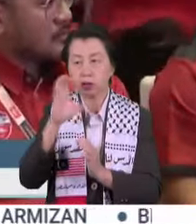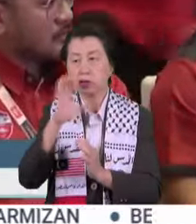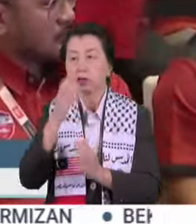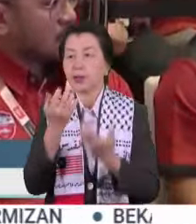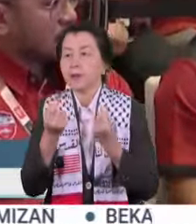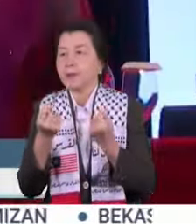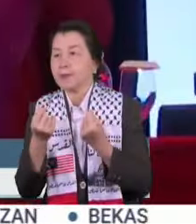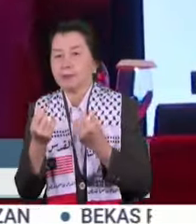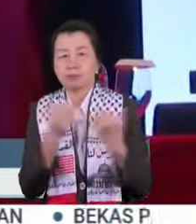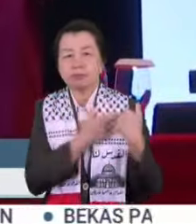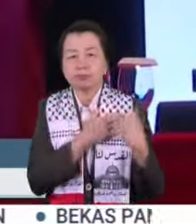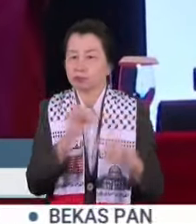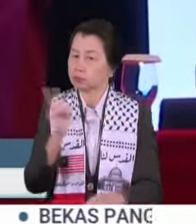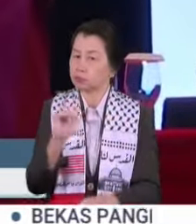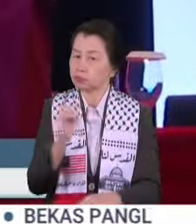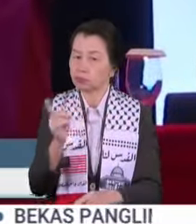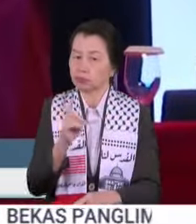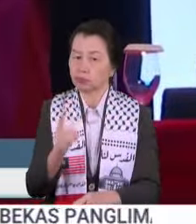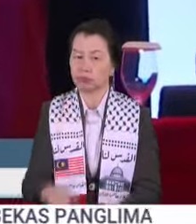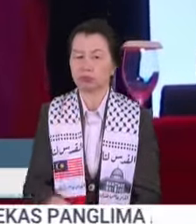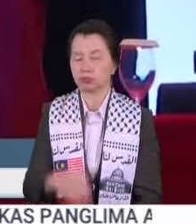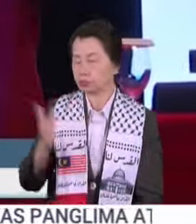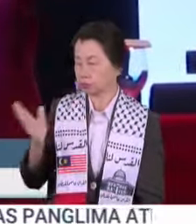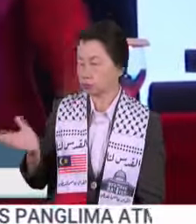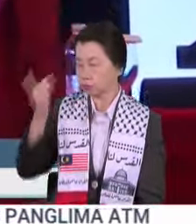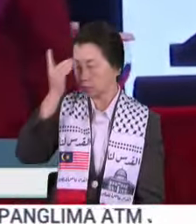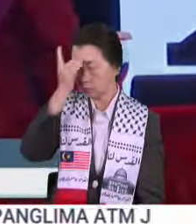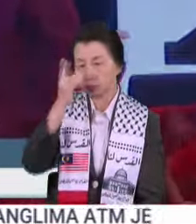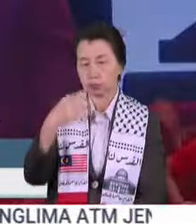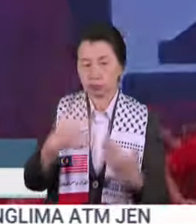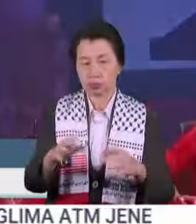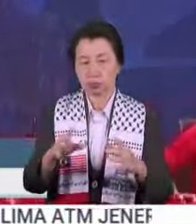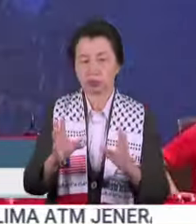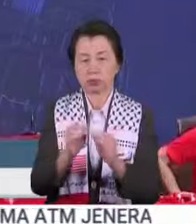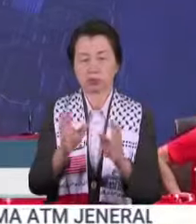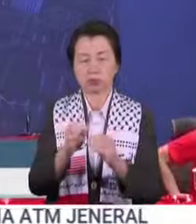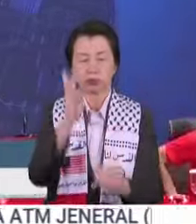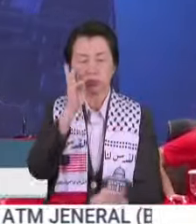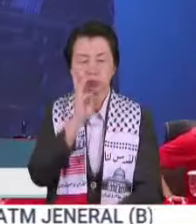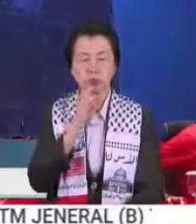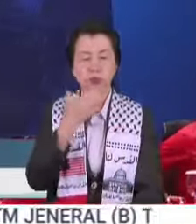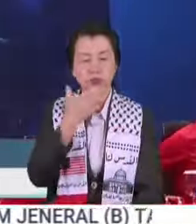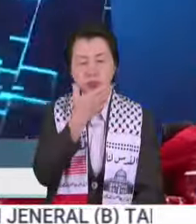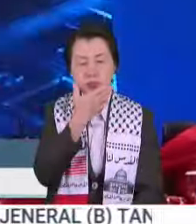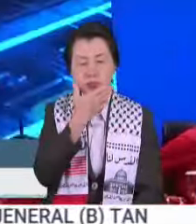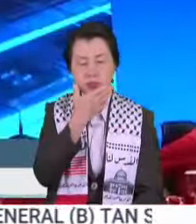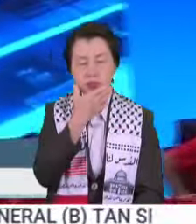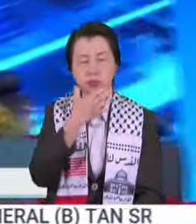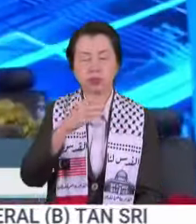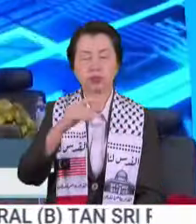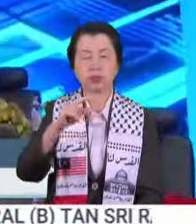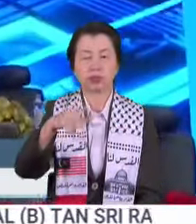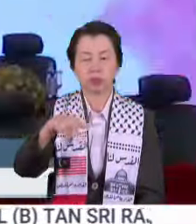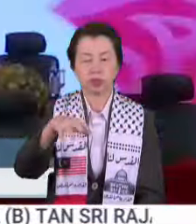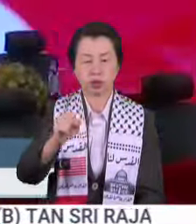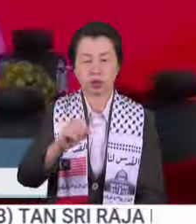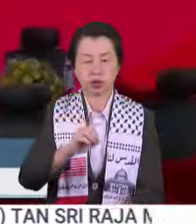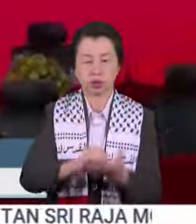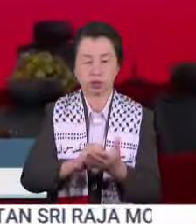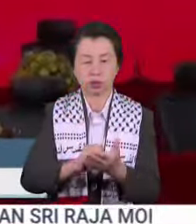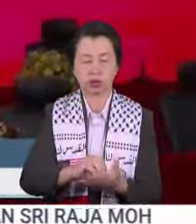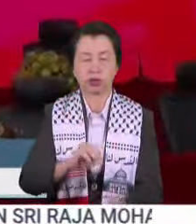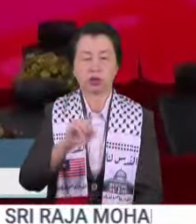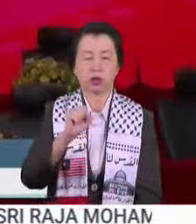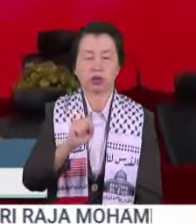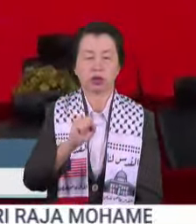jawatan dat Masidi ditemui selepas merasmikan persidangan Pemuda wanita dan beliawanis gagasan rakyat di pusat konvensyen